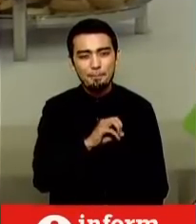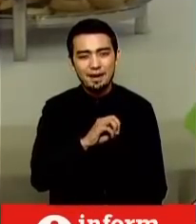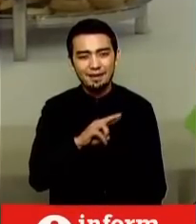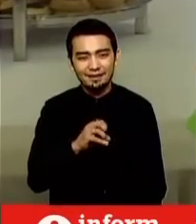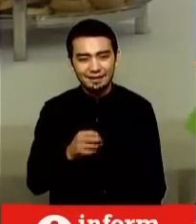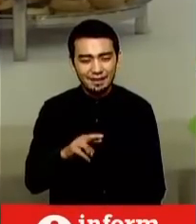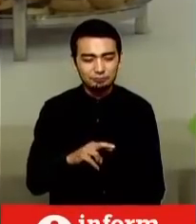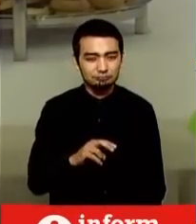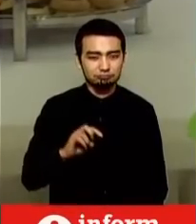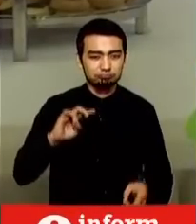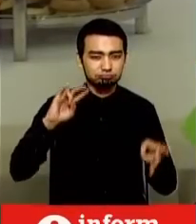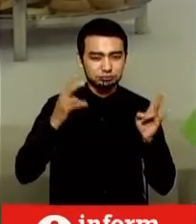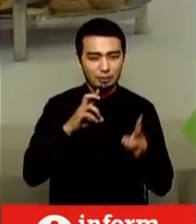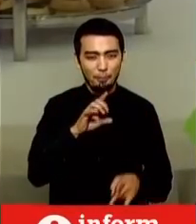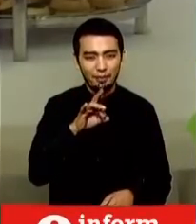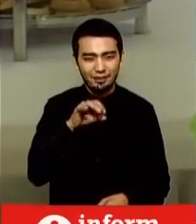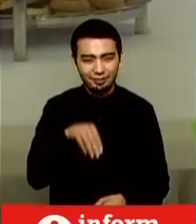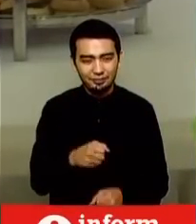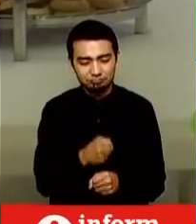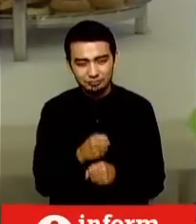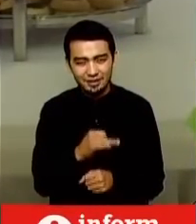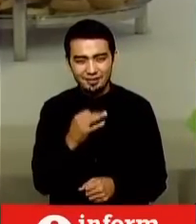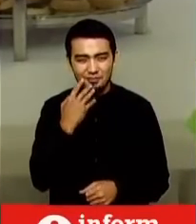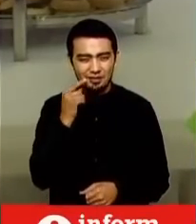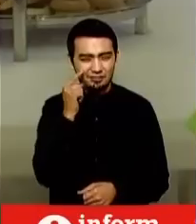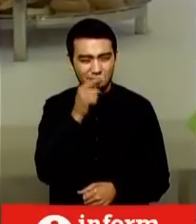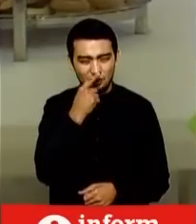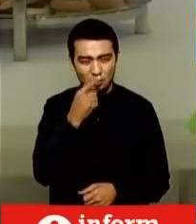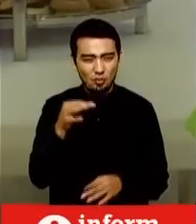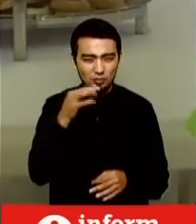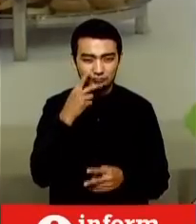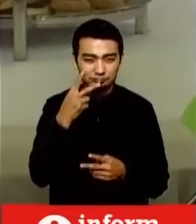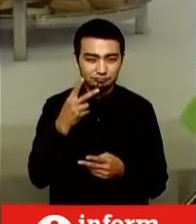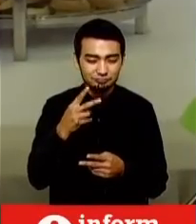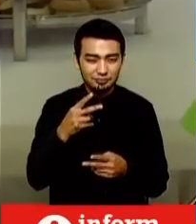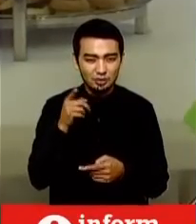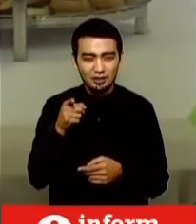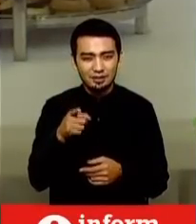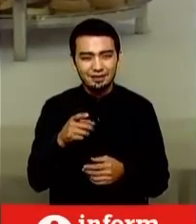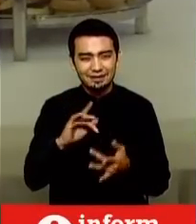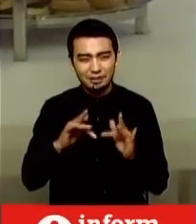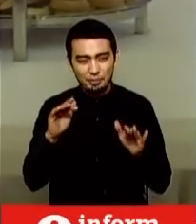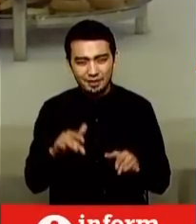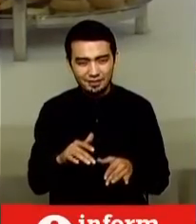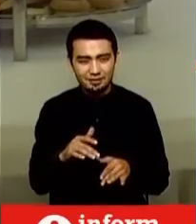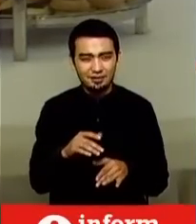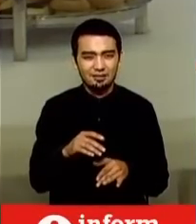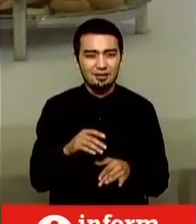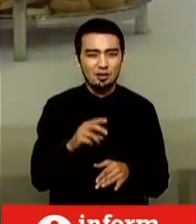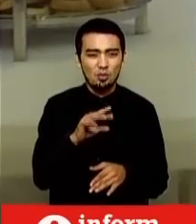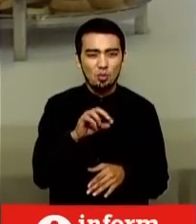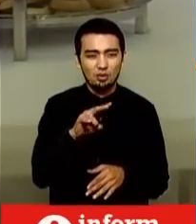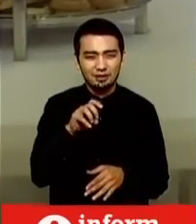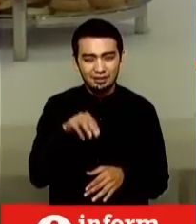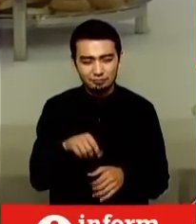бренд жасау. Яғни алыс шетелдегі әріптестерді алатын болсақ, әлеуметтік желіде белгілі бір контентті